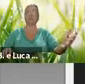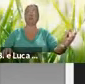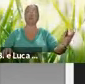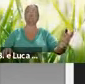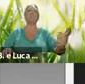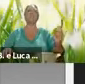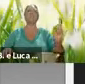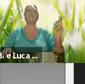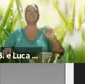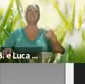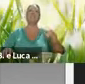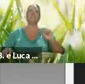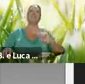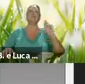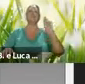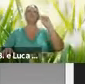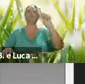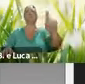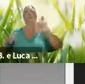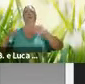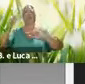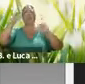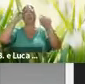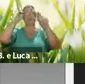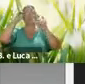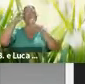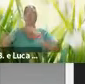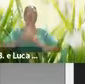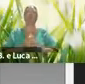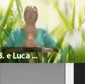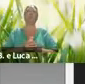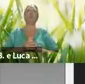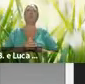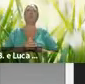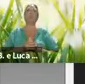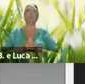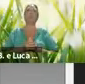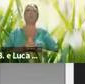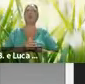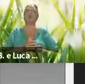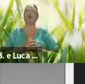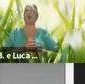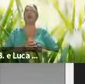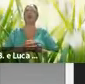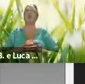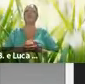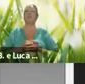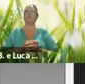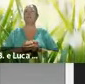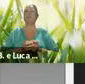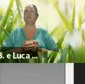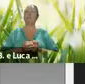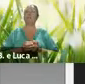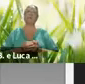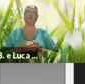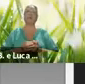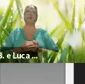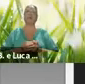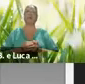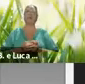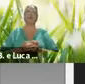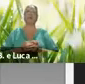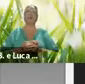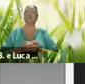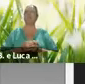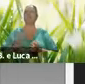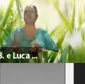che facciamo. Sì, respirò, sottolineò l'orientatore. Ora, preoccupato per il tempo, per la